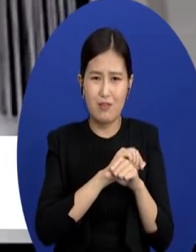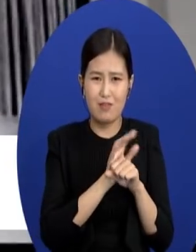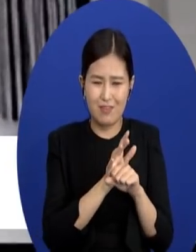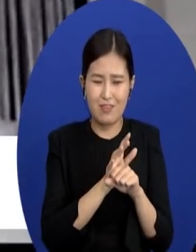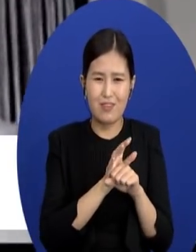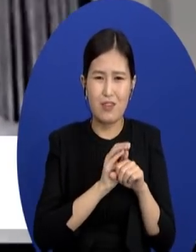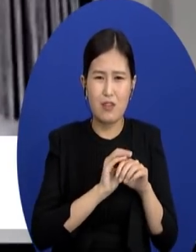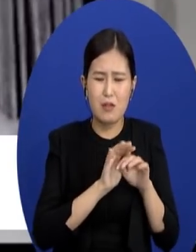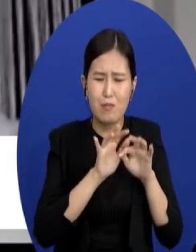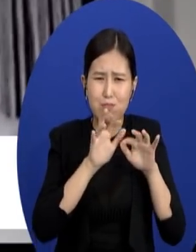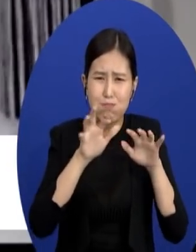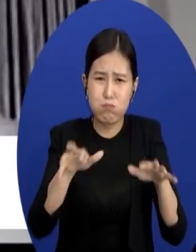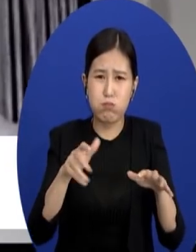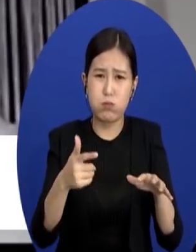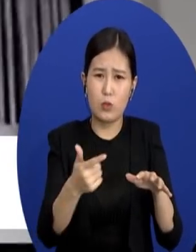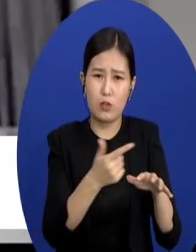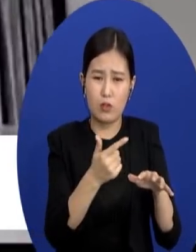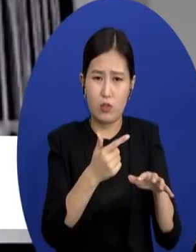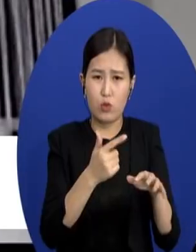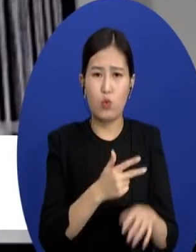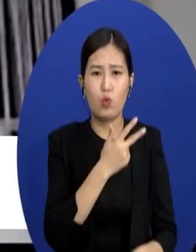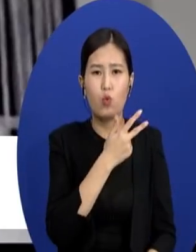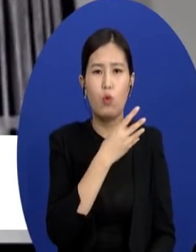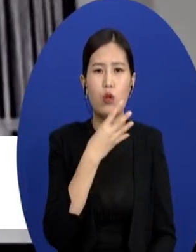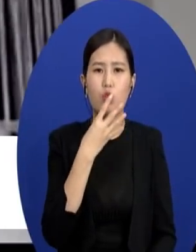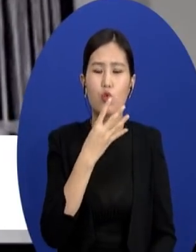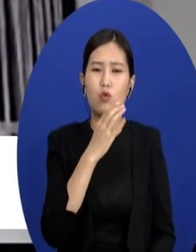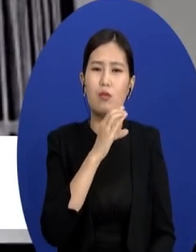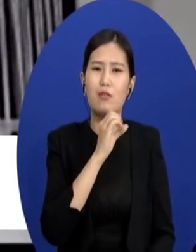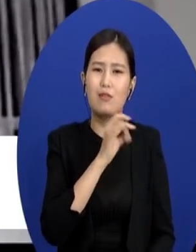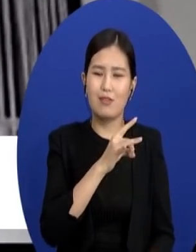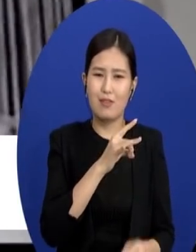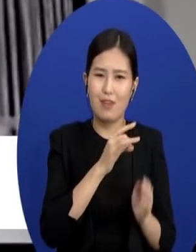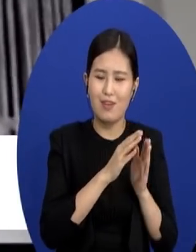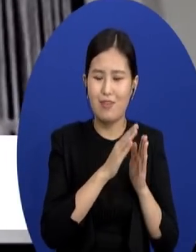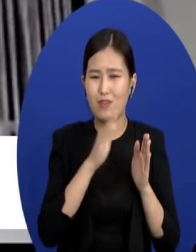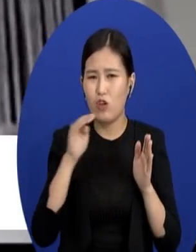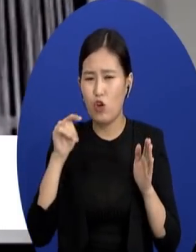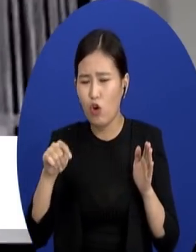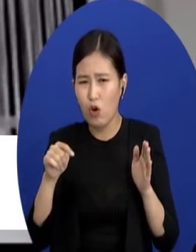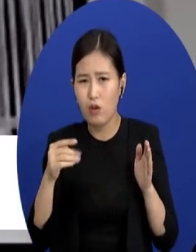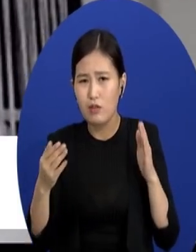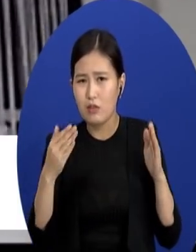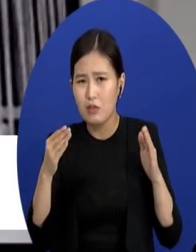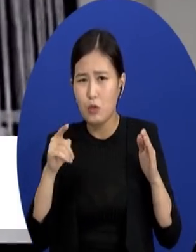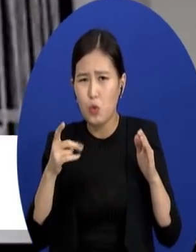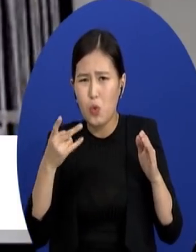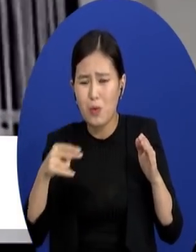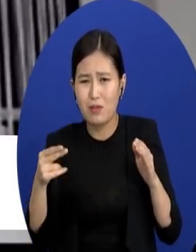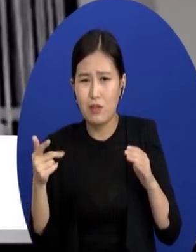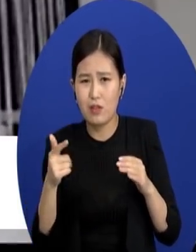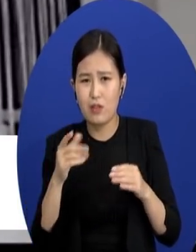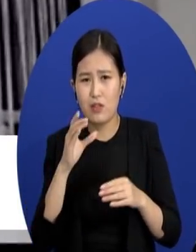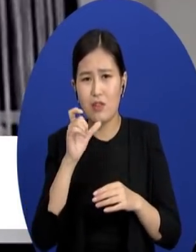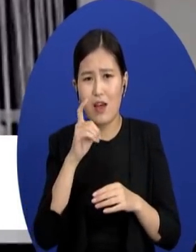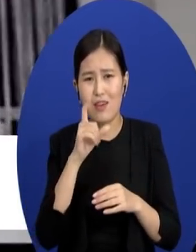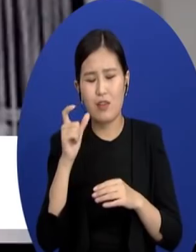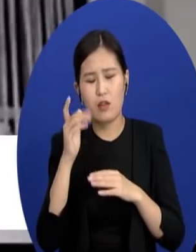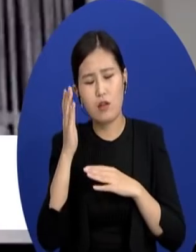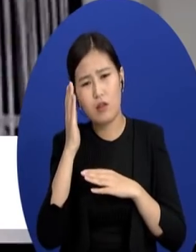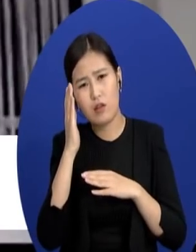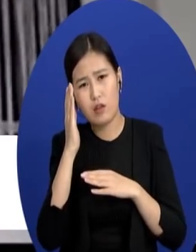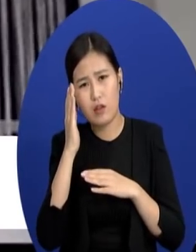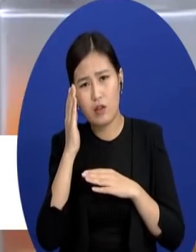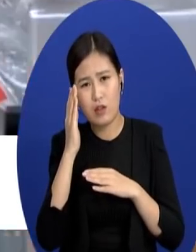авсан. Одоо 3-4 сарын үеийнхээсээ бол одоо хүмүүс хөндлөж байна. Цихиний одоо тасгийн хөрсдөө бол одоо их бага